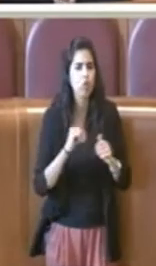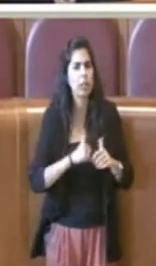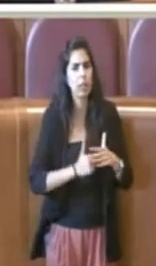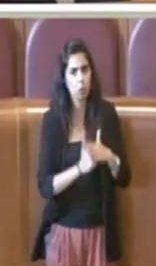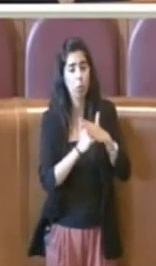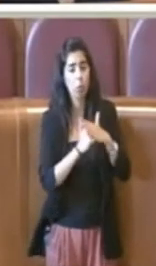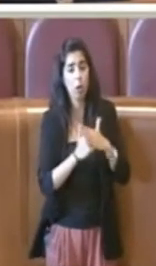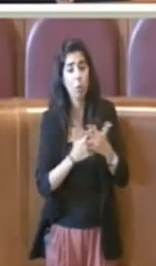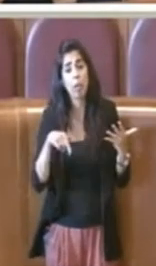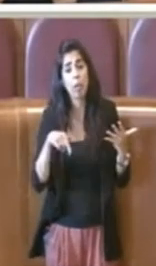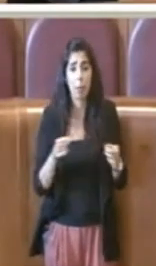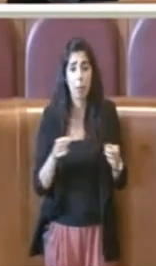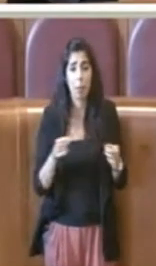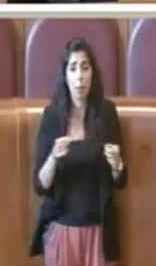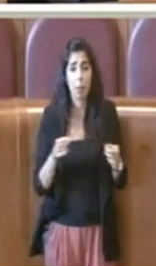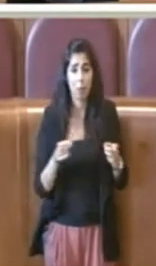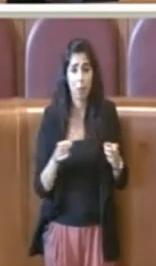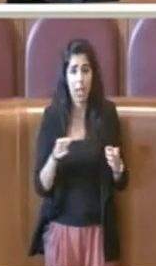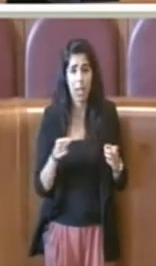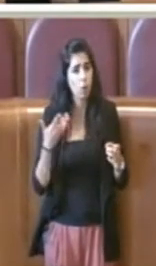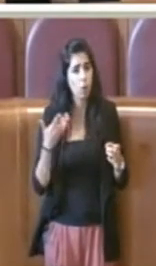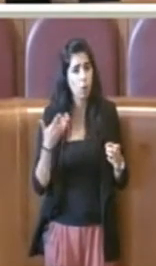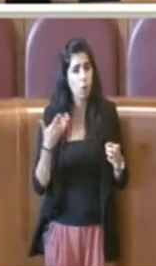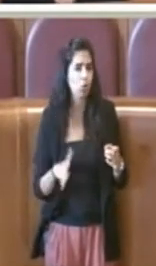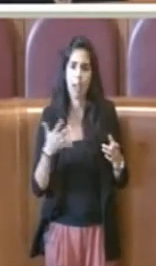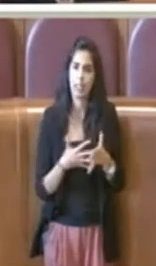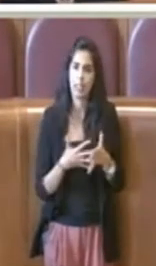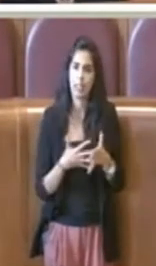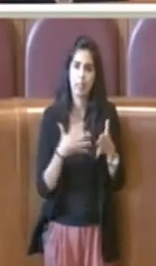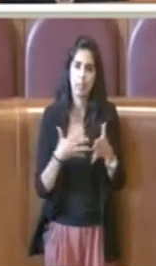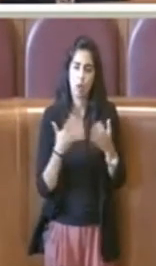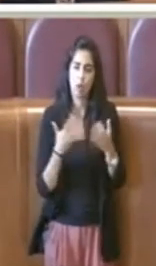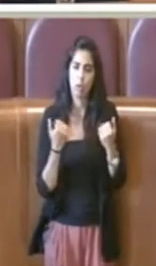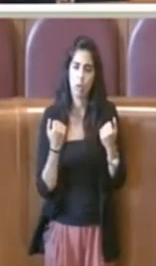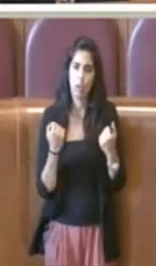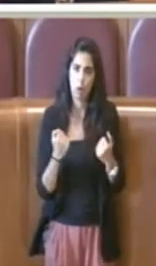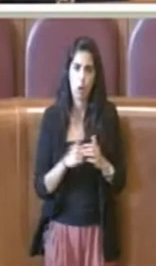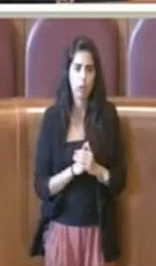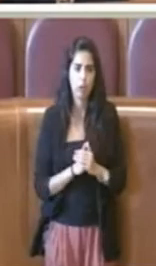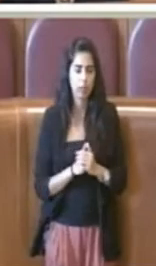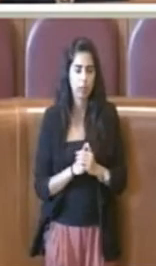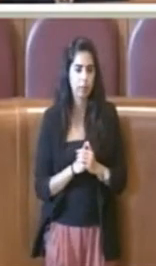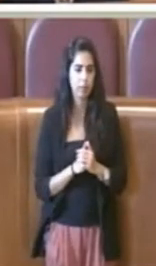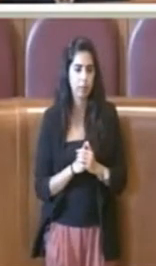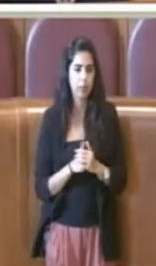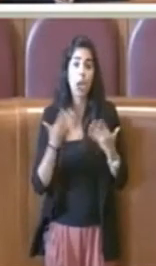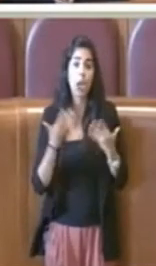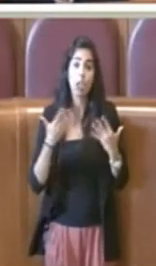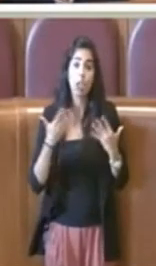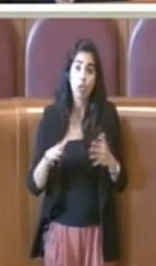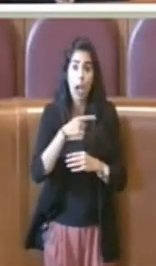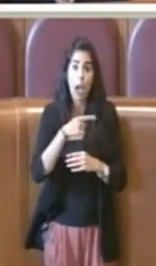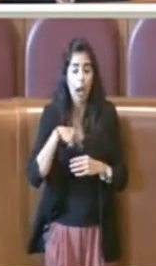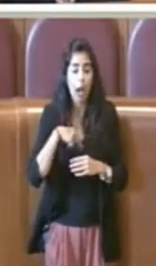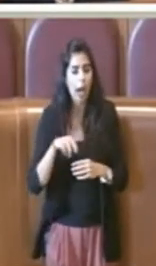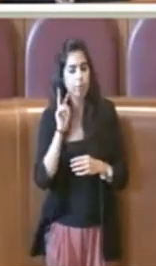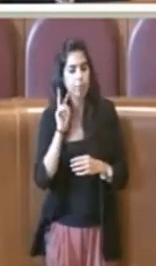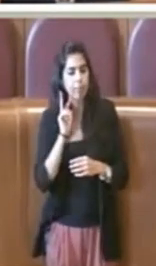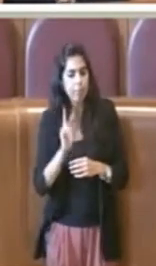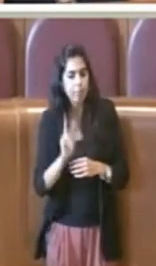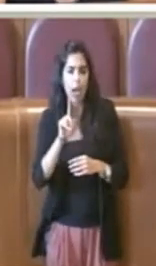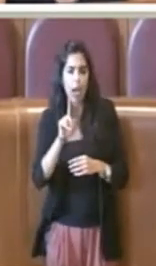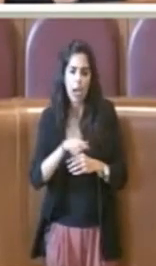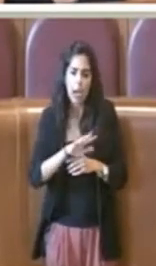questo momento di estrema precarietà che stiamo vivendo, e già stiamo attenzionando eventuali